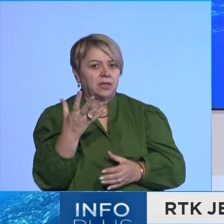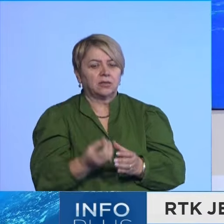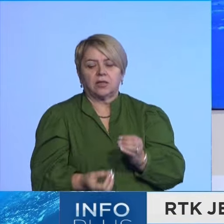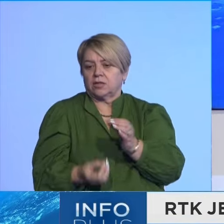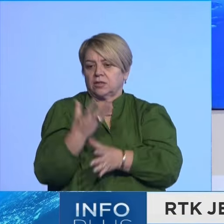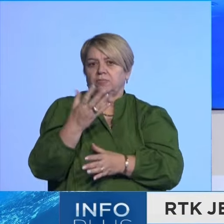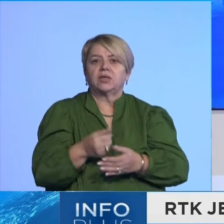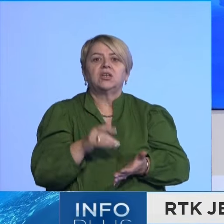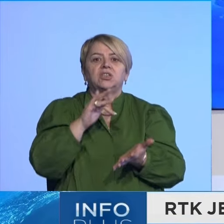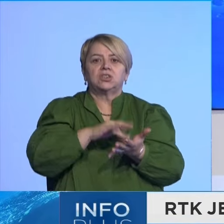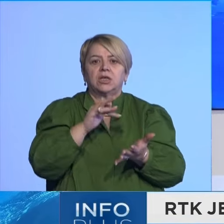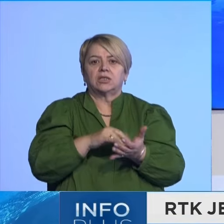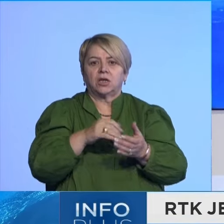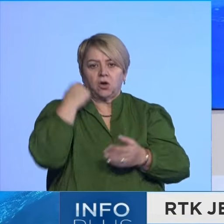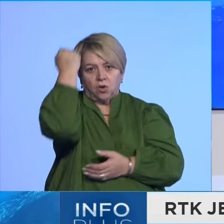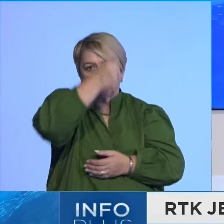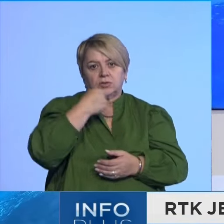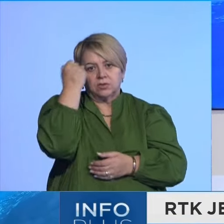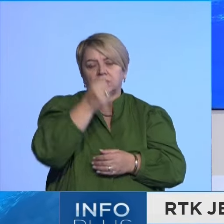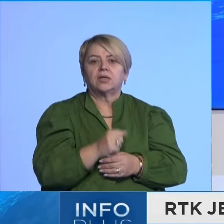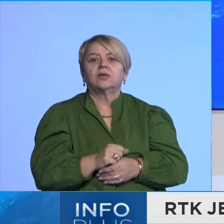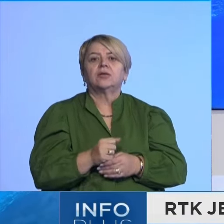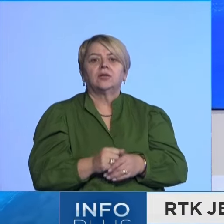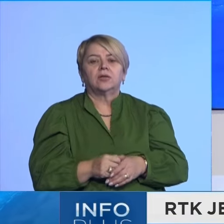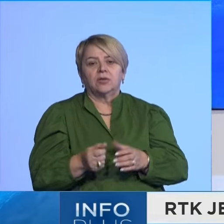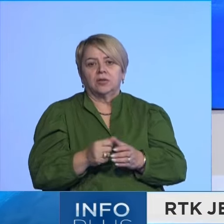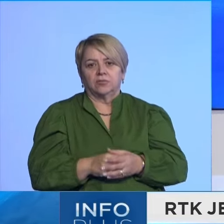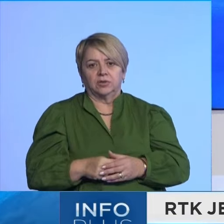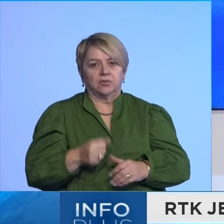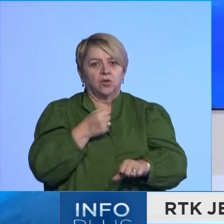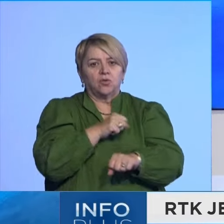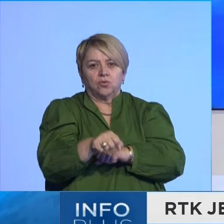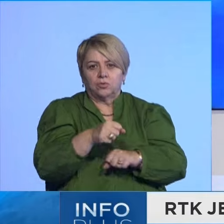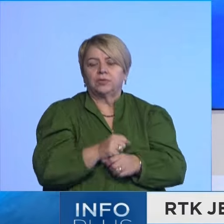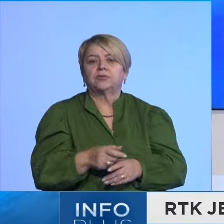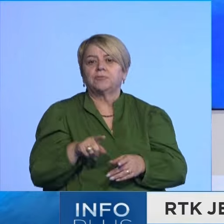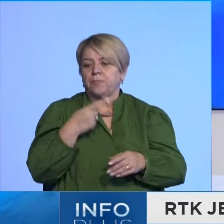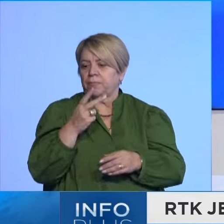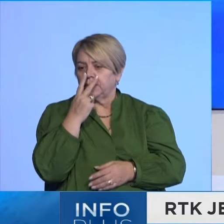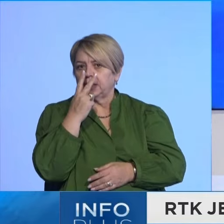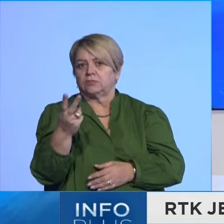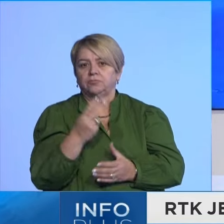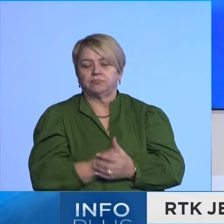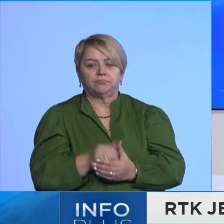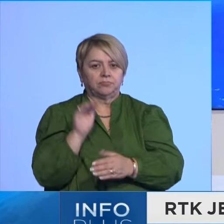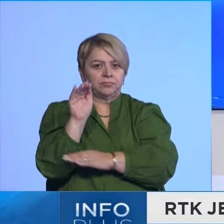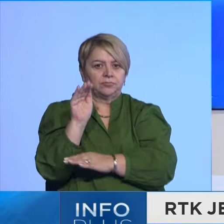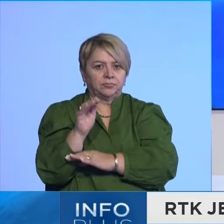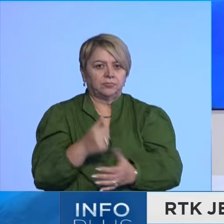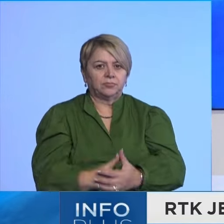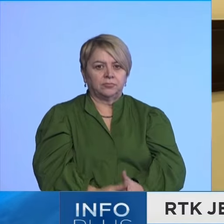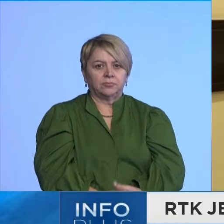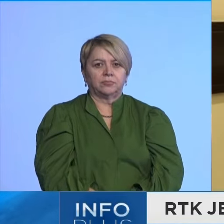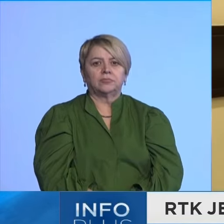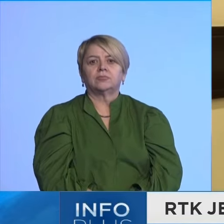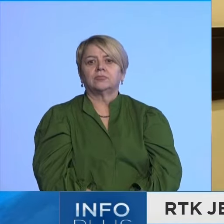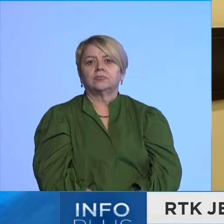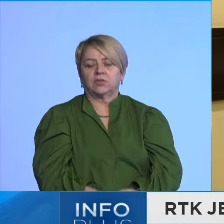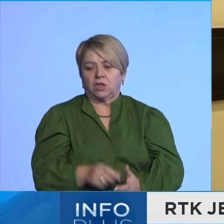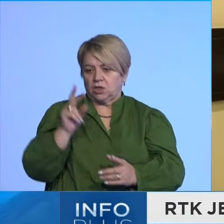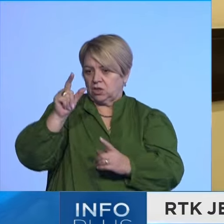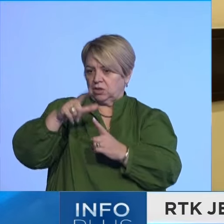themelimit të qendrës kosovare për rehabilitimin e të mbjetuarve të torturës. Do ta ndjekim vazhdim deklarimin e tij.